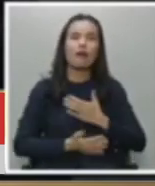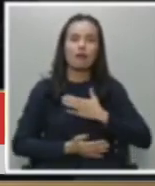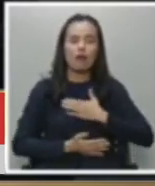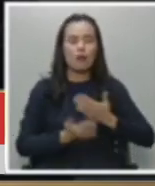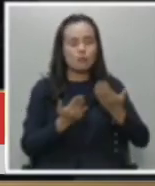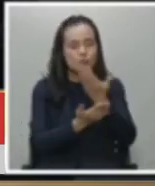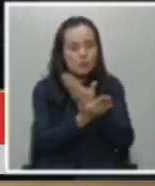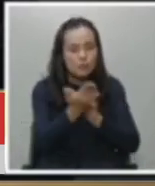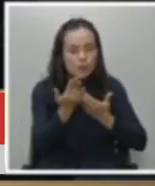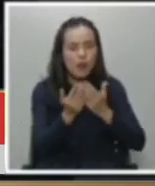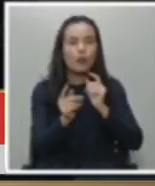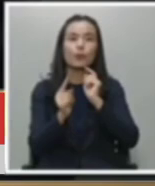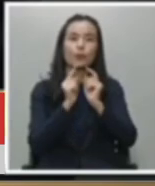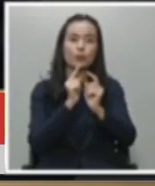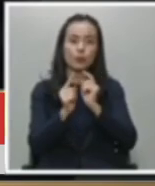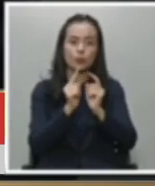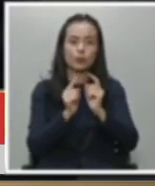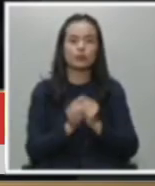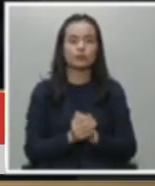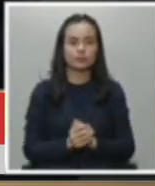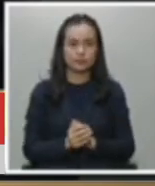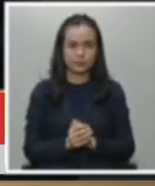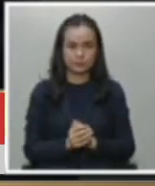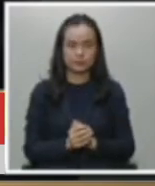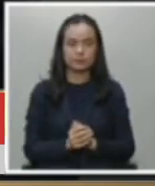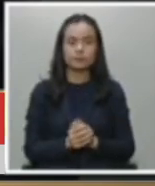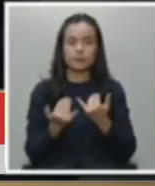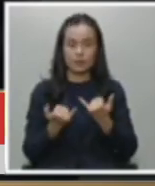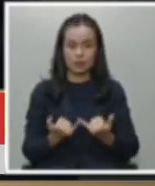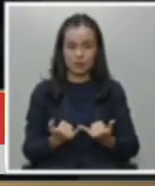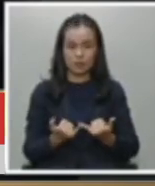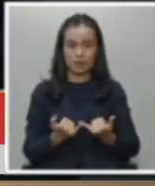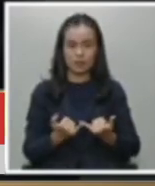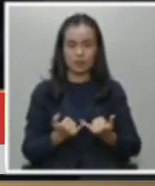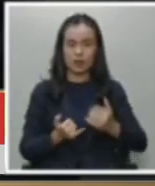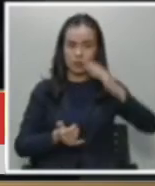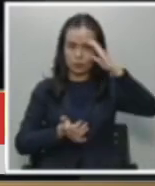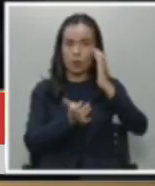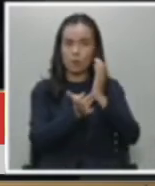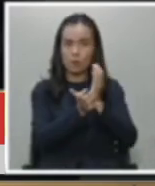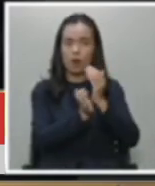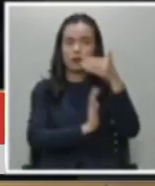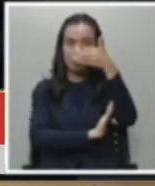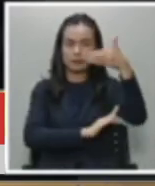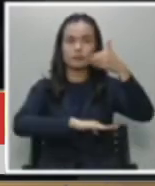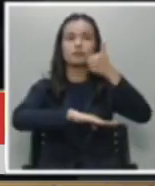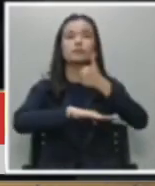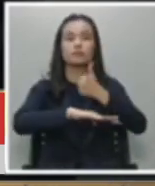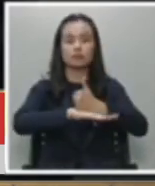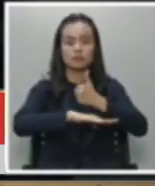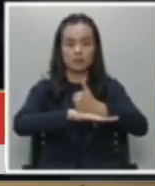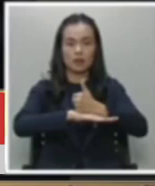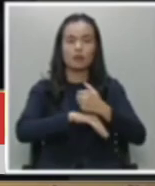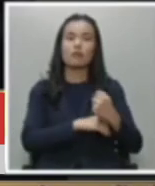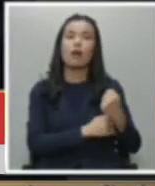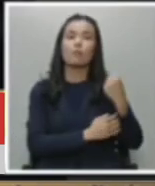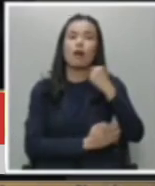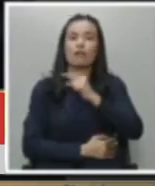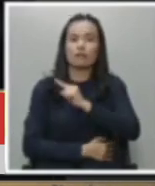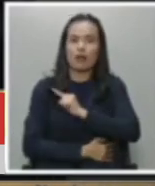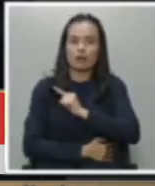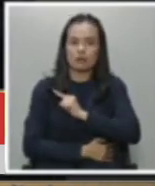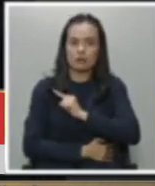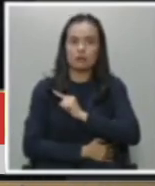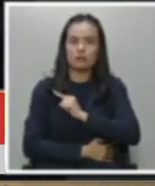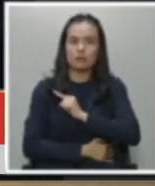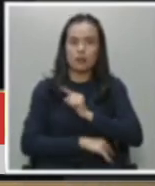แล้วว่าในขั้นนี้จะให้ทางผู้จัดการตำรวจแห่งชาตินั้นได้ใช้อำนาจหน้าที่ที่มีอยู่เข้า